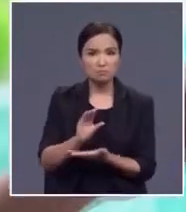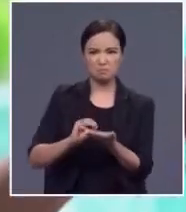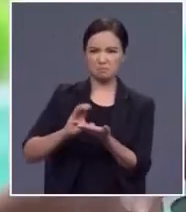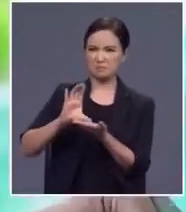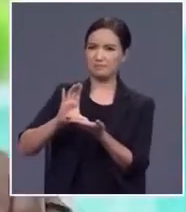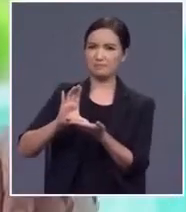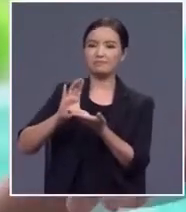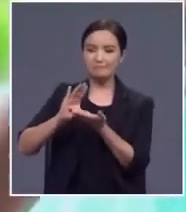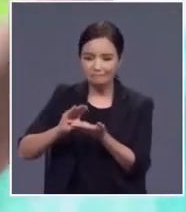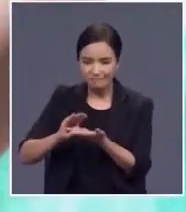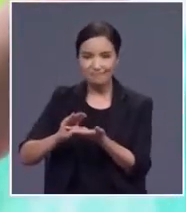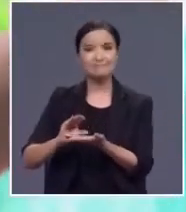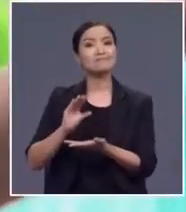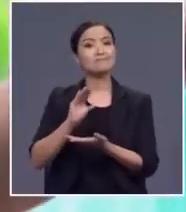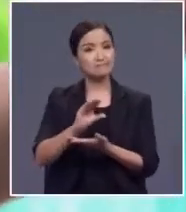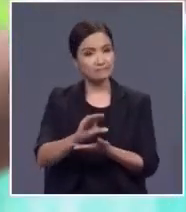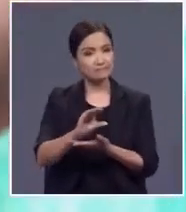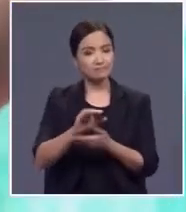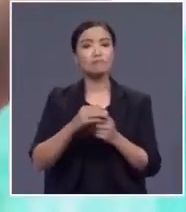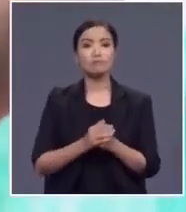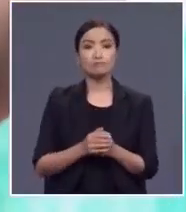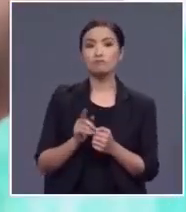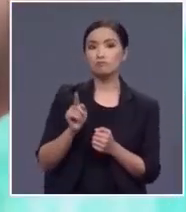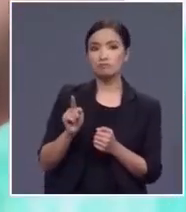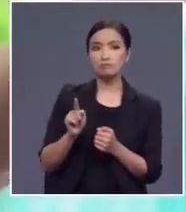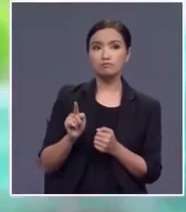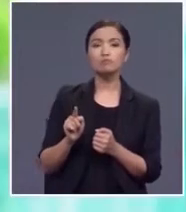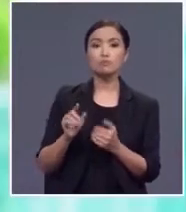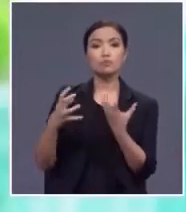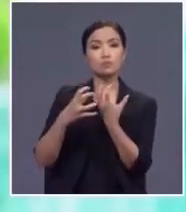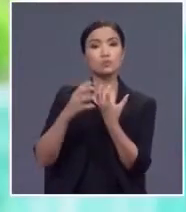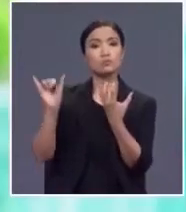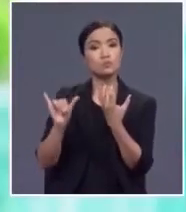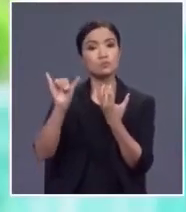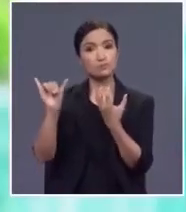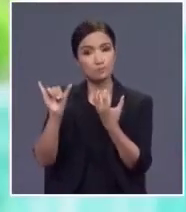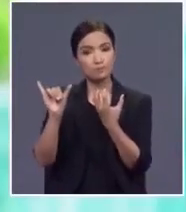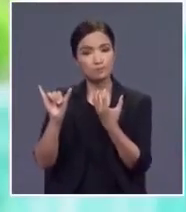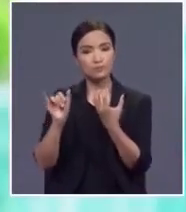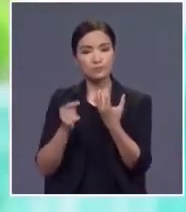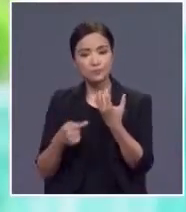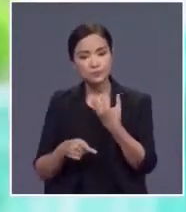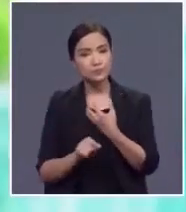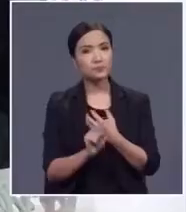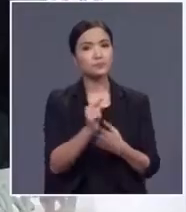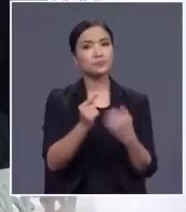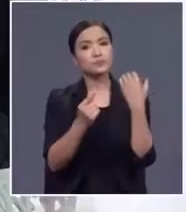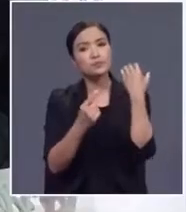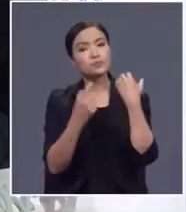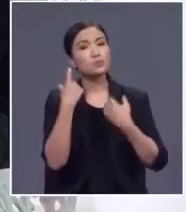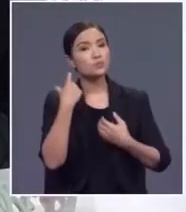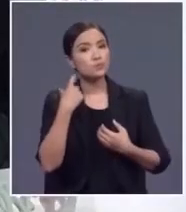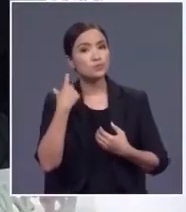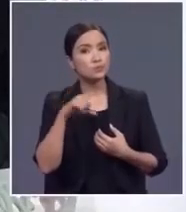ตัดจากมหาสมุทรที่มาจากทางภูมิภาคทางยุโรปจะไปสู่ทางฮ่องกงอย่างที่ผมเรียนเมื่อสักครู่เนี่ยเราผ่านช่ว